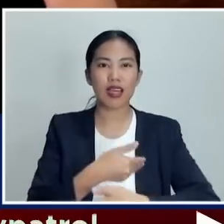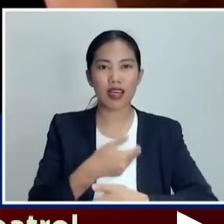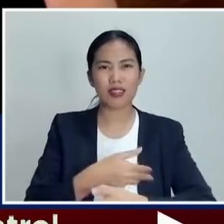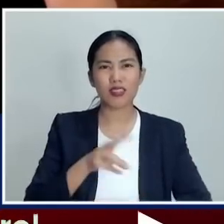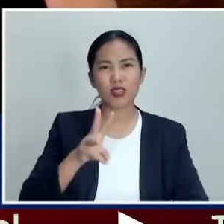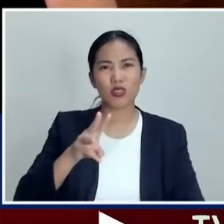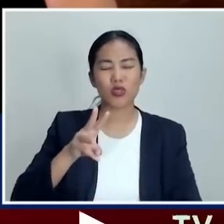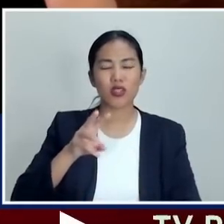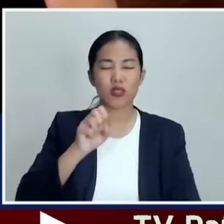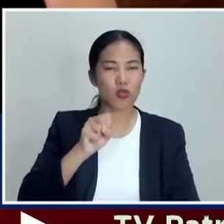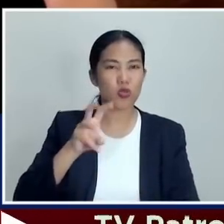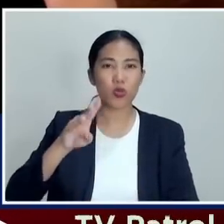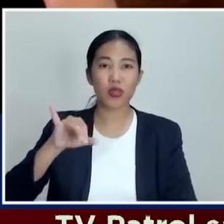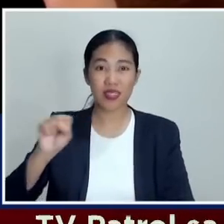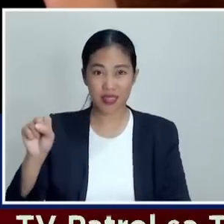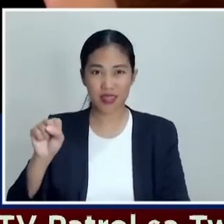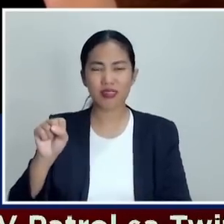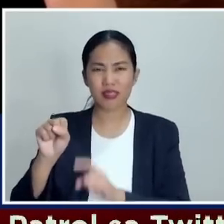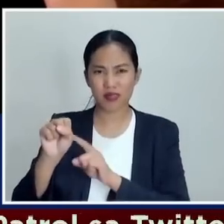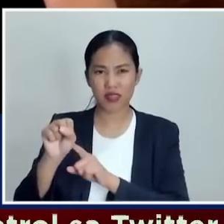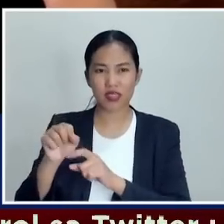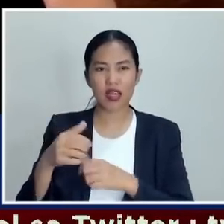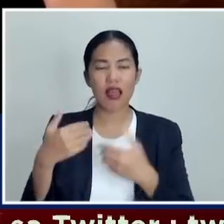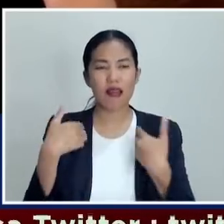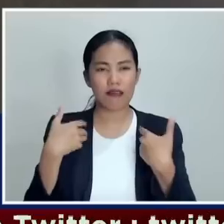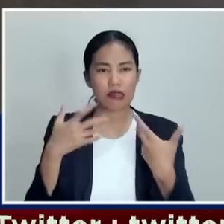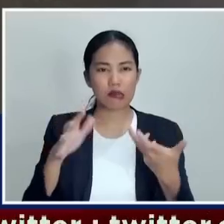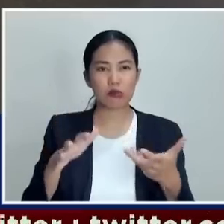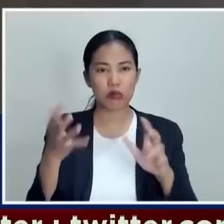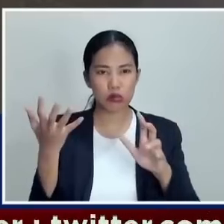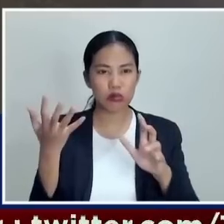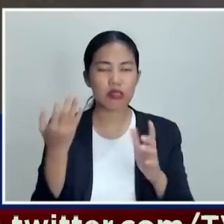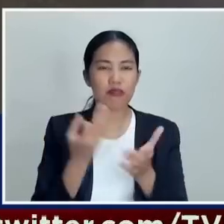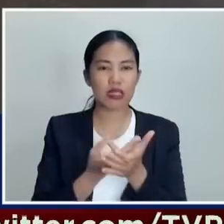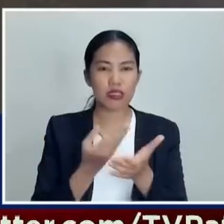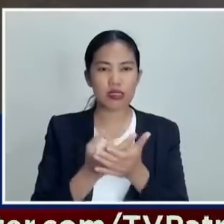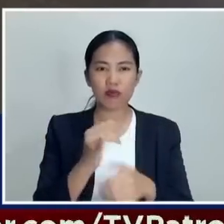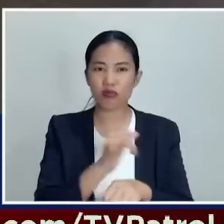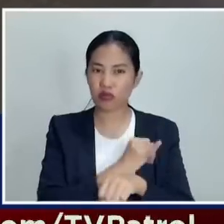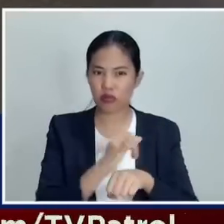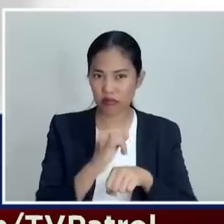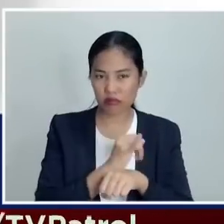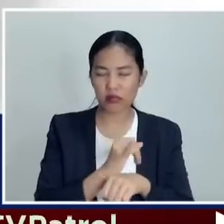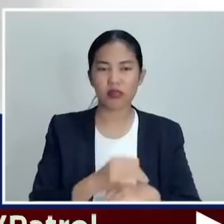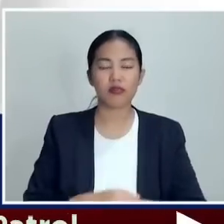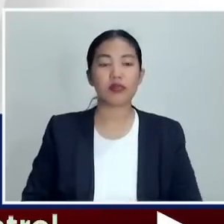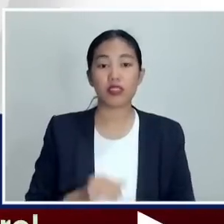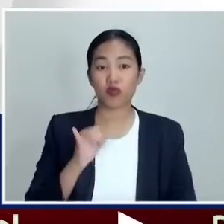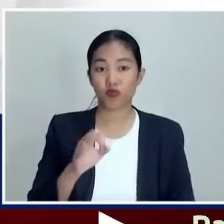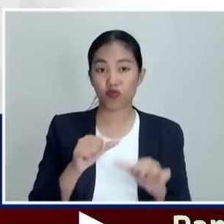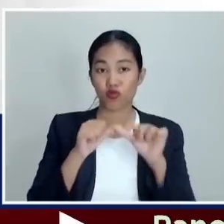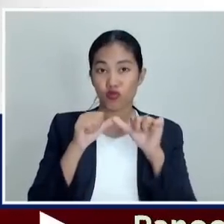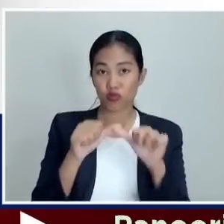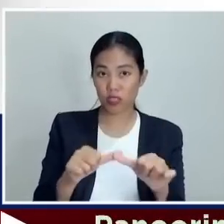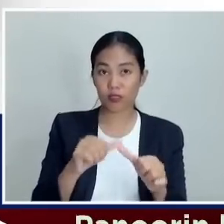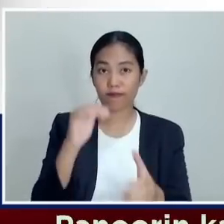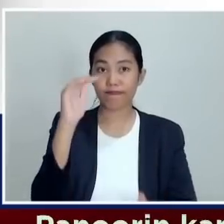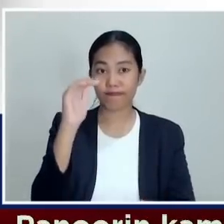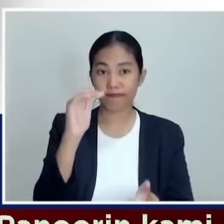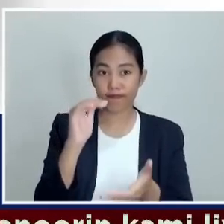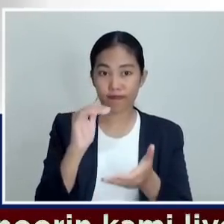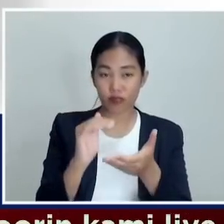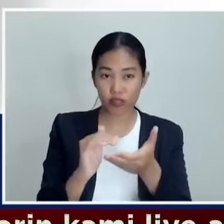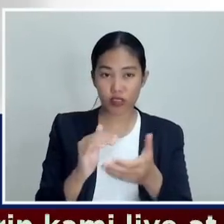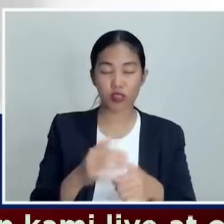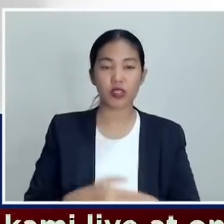yung nagkaroon po ng crisis of confidence sa financial sector, no? Kung matuloy ang bawas, lulobo pa ang net rollback sa diesel